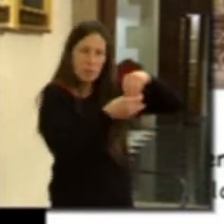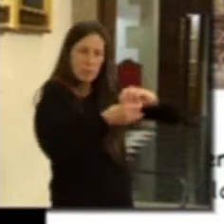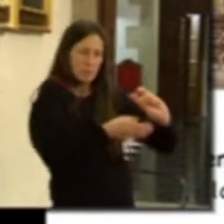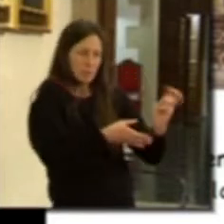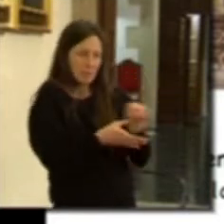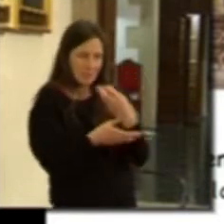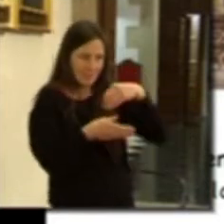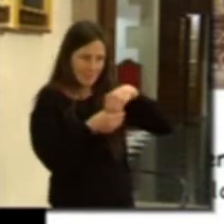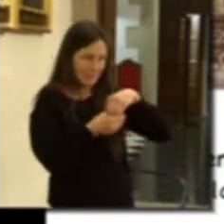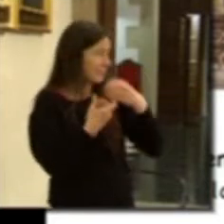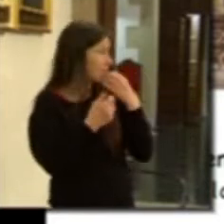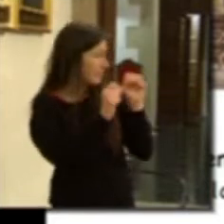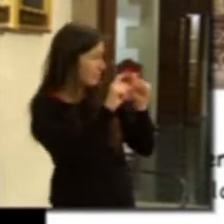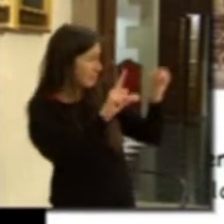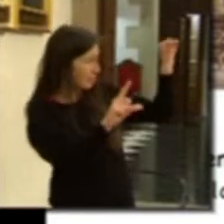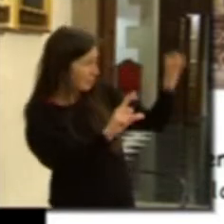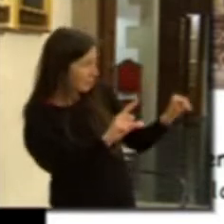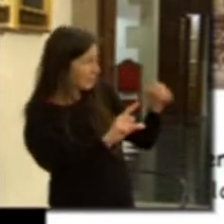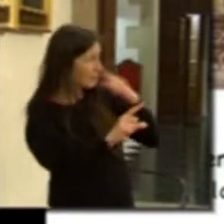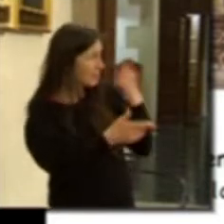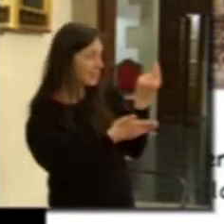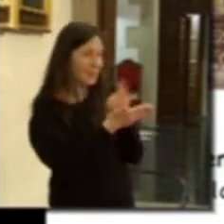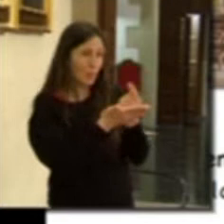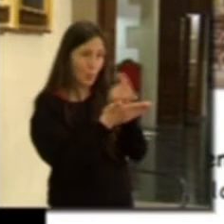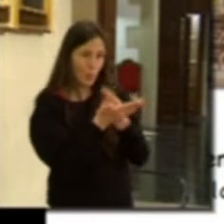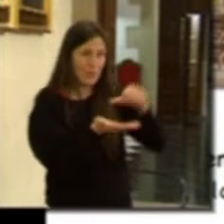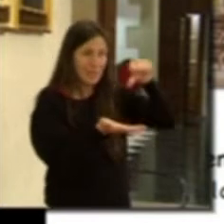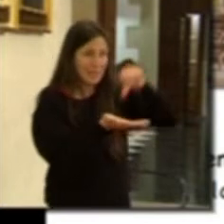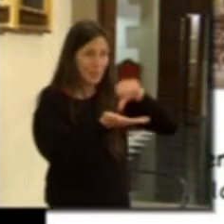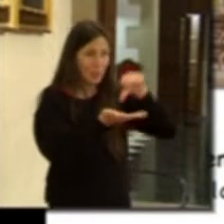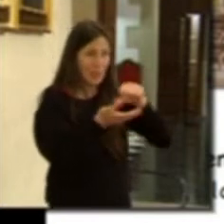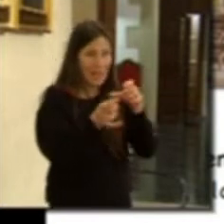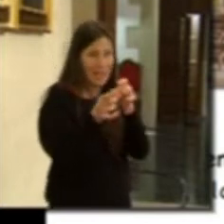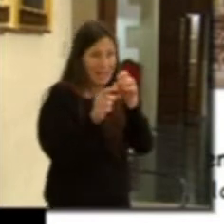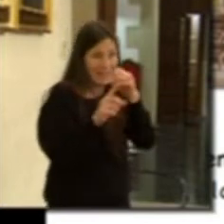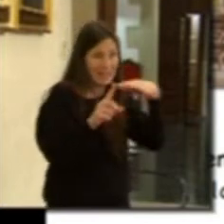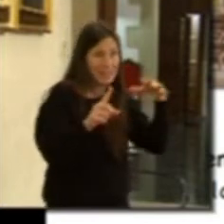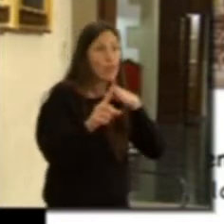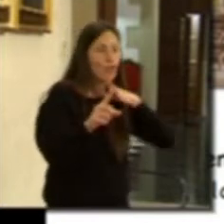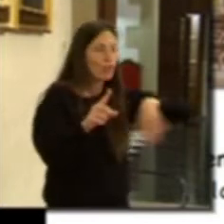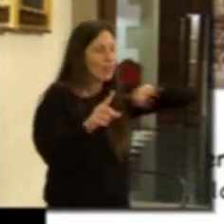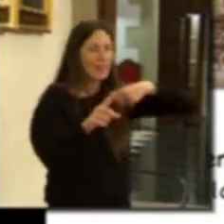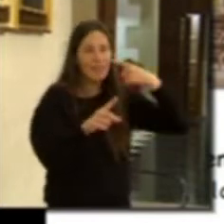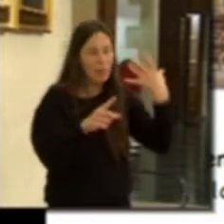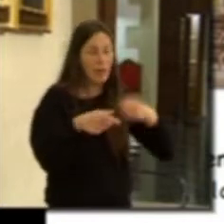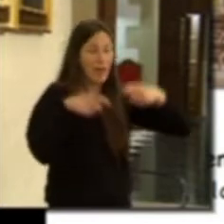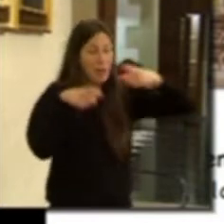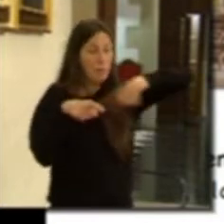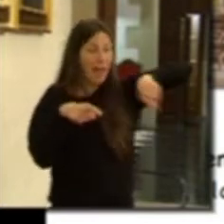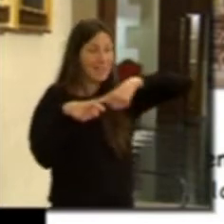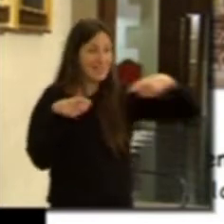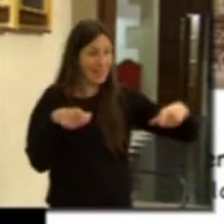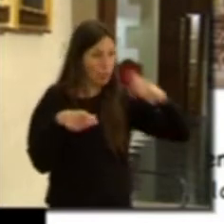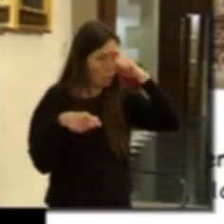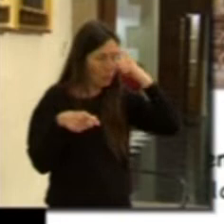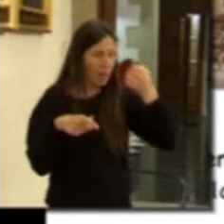que òbviament és una reproducció, les ciutats gregues tenien una part molt important, que era l'àgora, que era la plaça, el lloc on es trobava la gent.